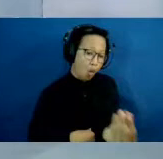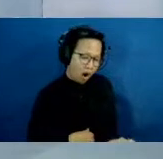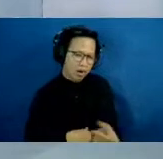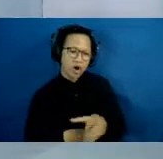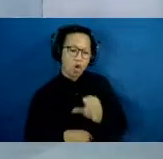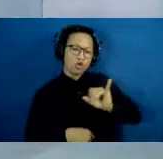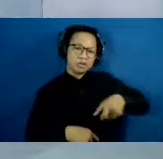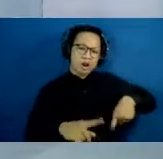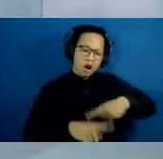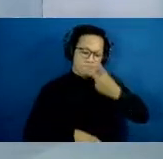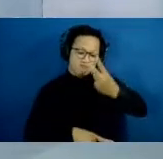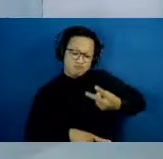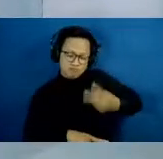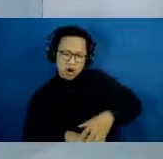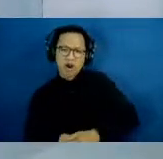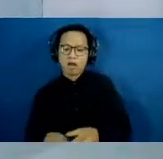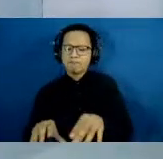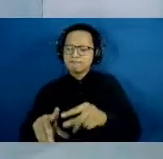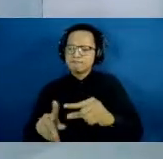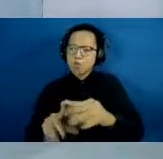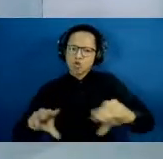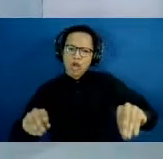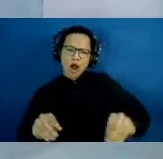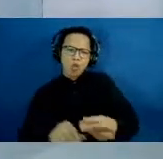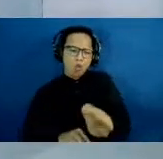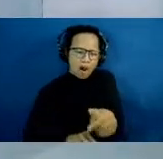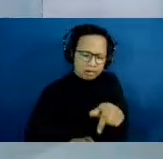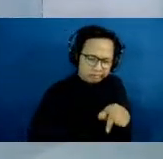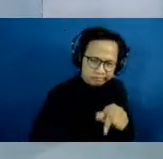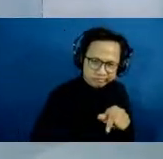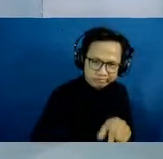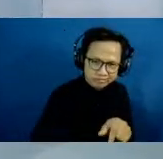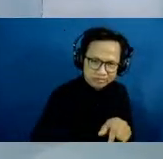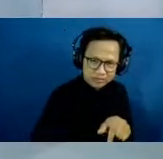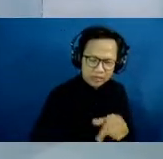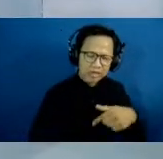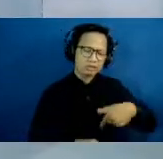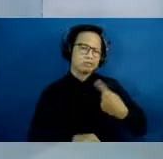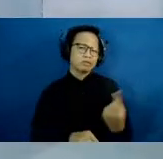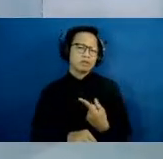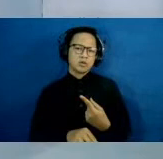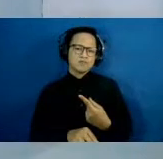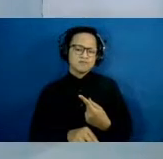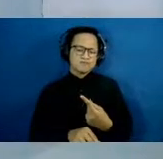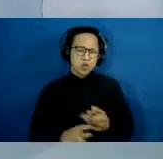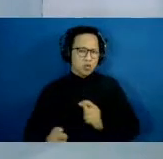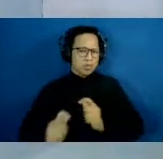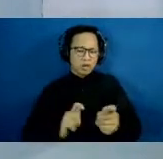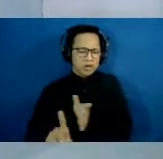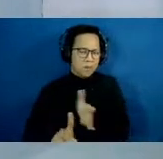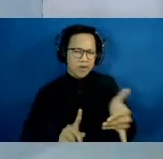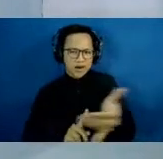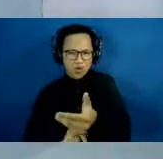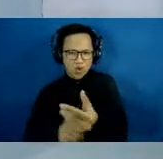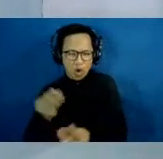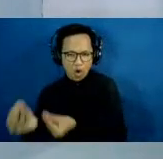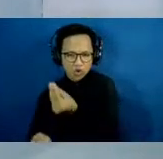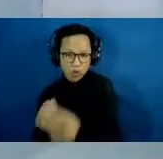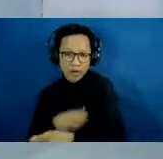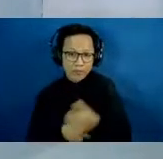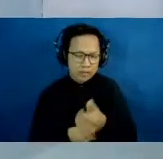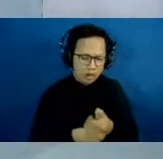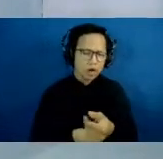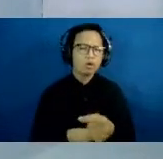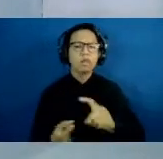OJK, maka otomatis kita punya fungsi juga, yaitu perlindungan konsumen. Maka kalau kawan-kawan